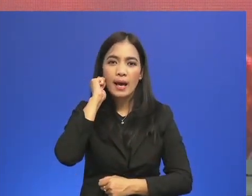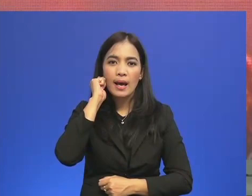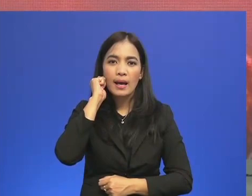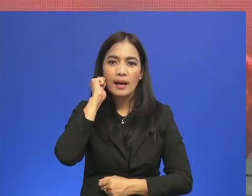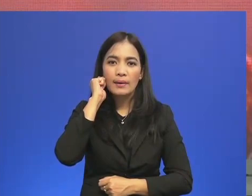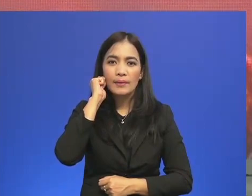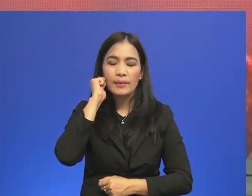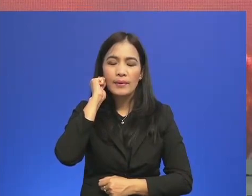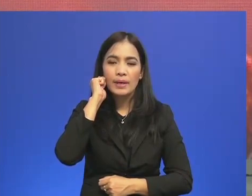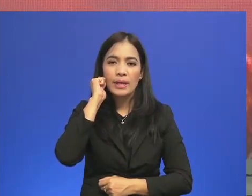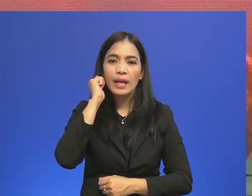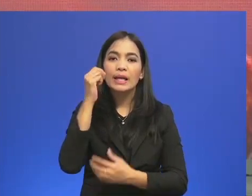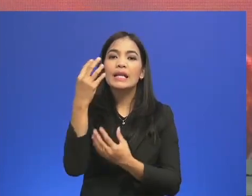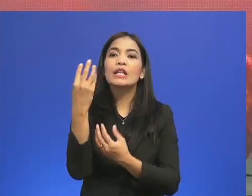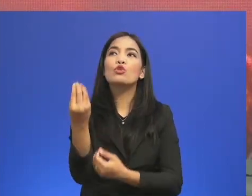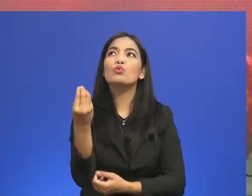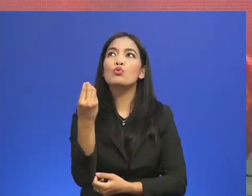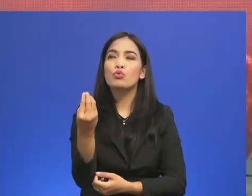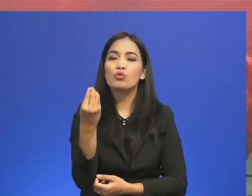yang dinantikan,